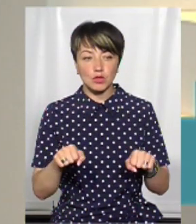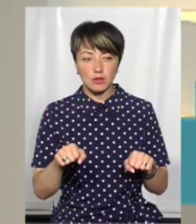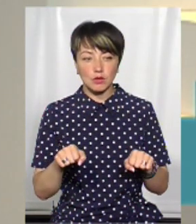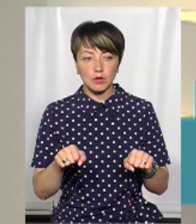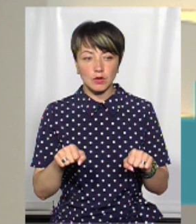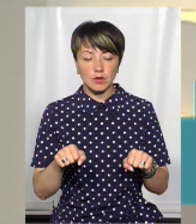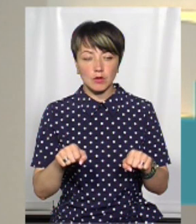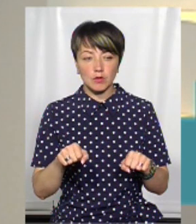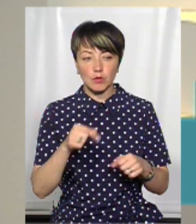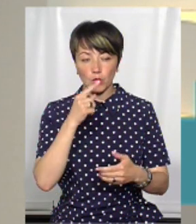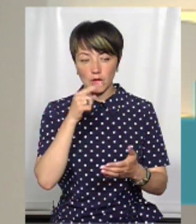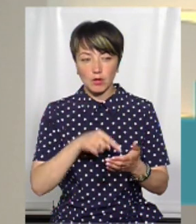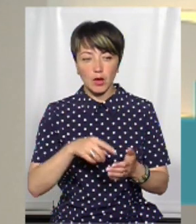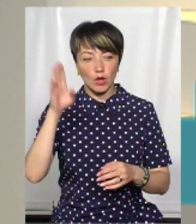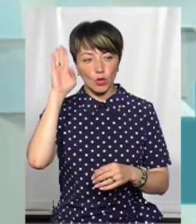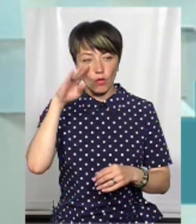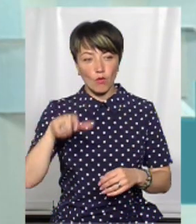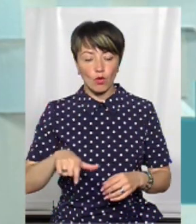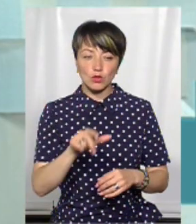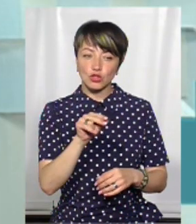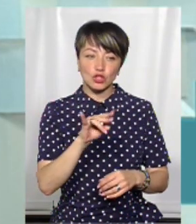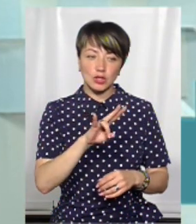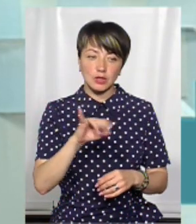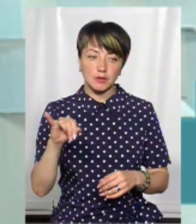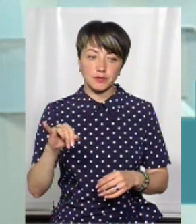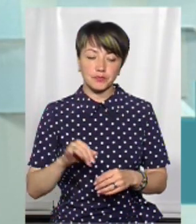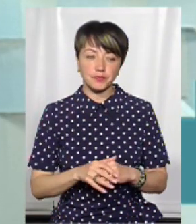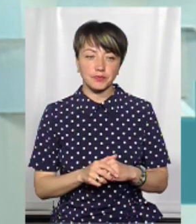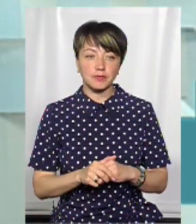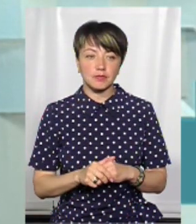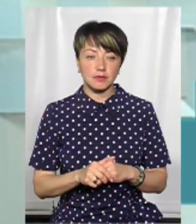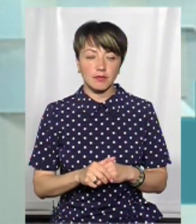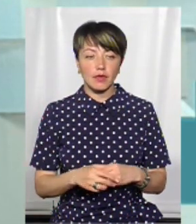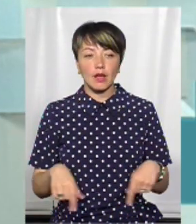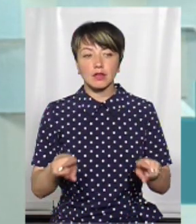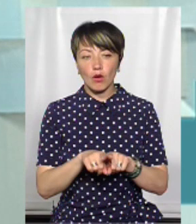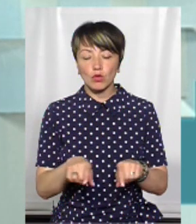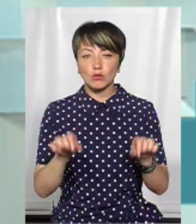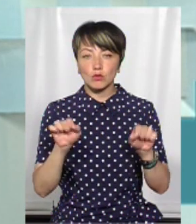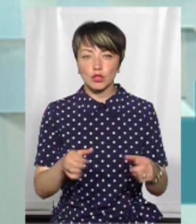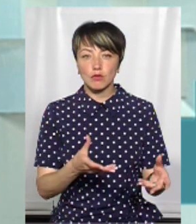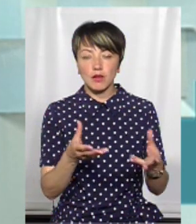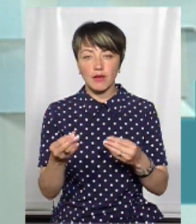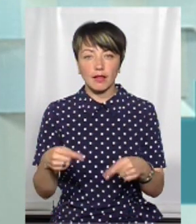попадати за цим і воду? Чи ні? Чи це також може впливати, але не так інтенсивно,